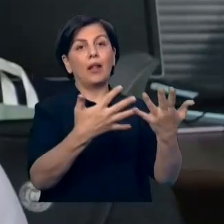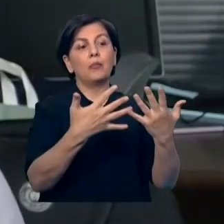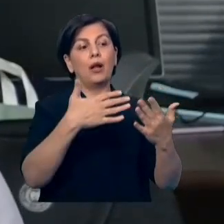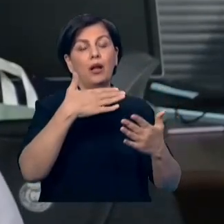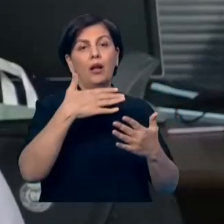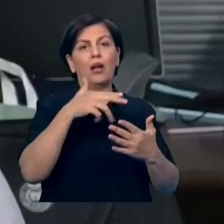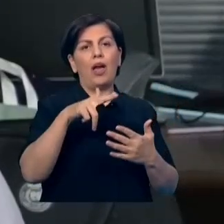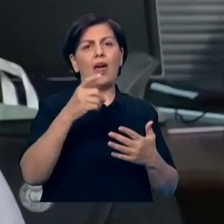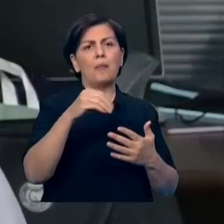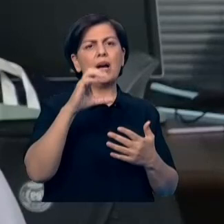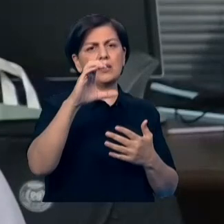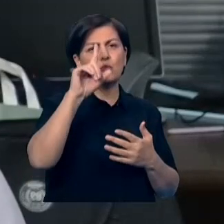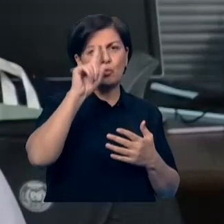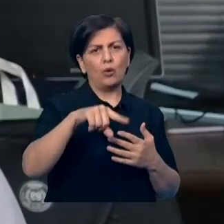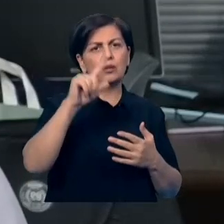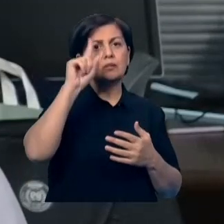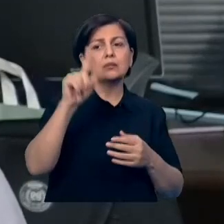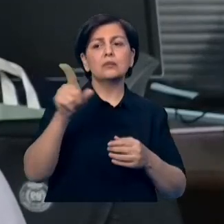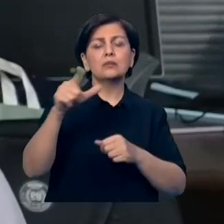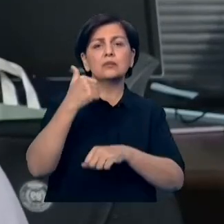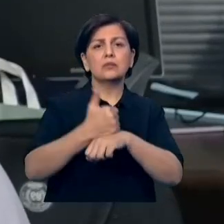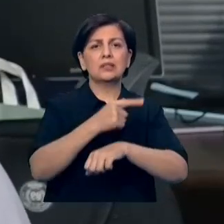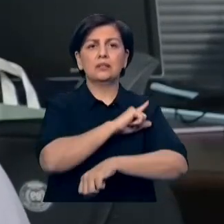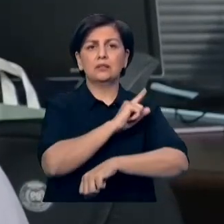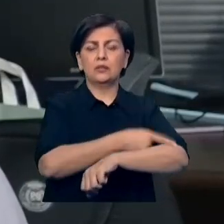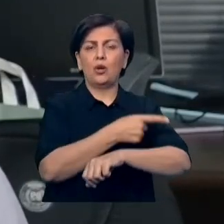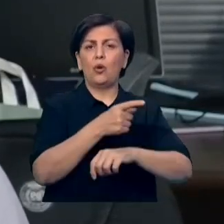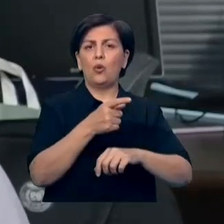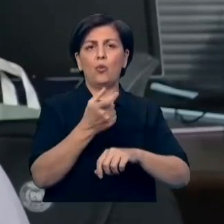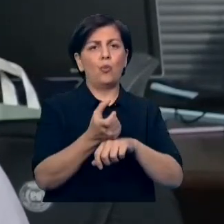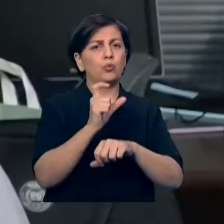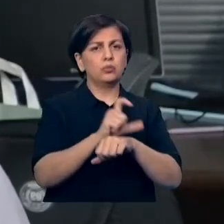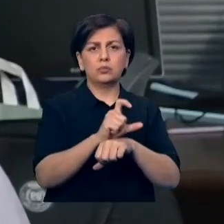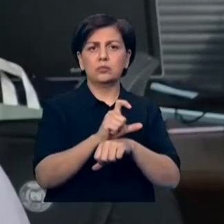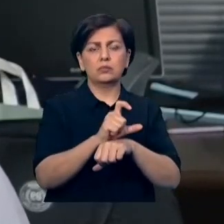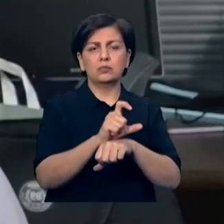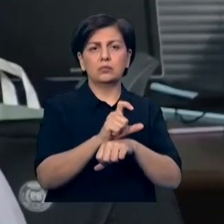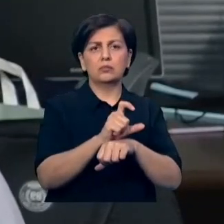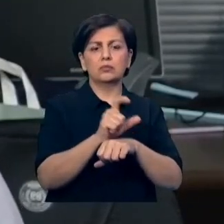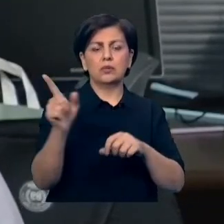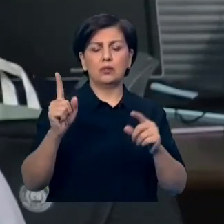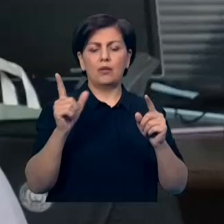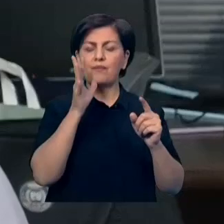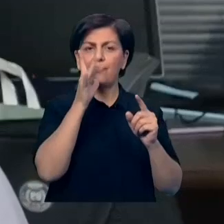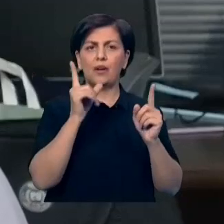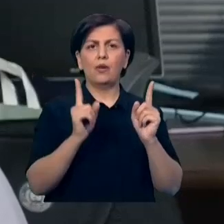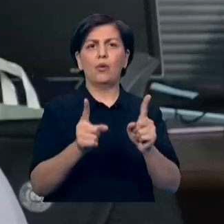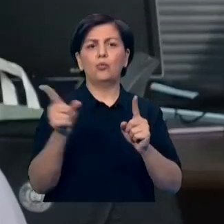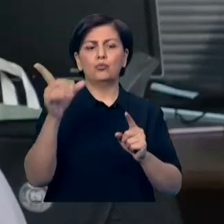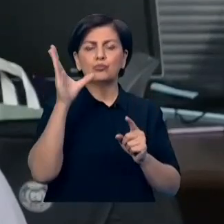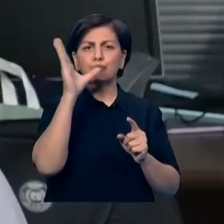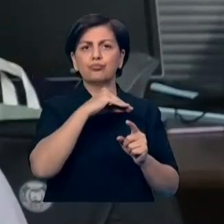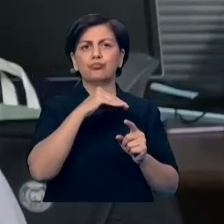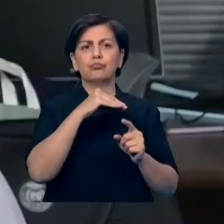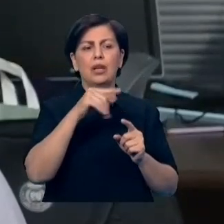Hamas çox yaxşı bilir ki, Netanyahu'nun hərbi gücü nə qədərdir və nə qədər vaxt ərzində onlar